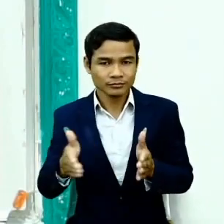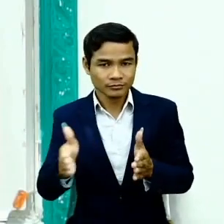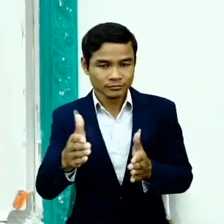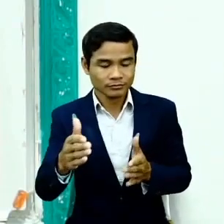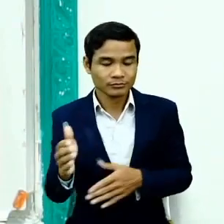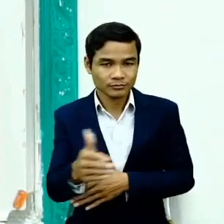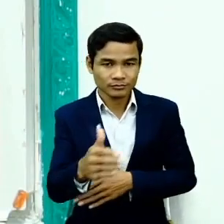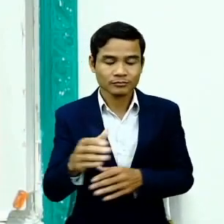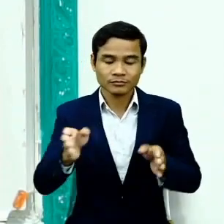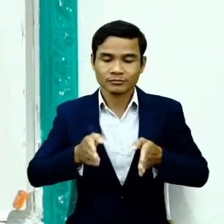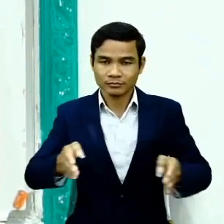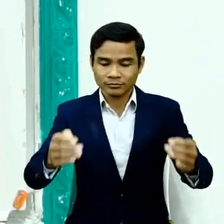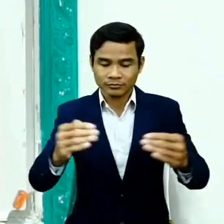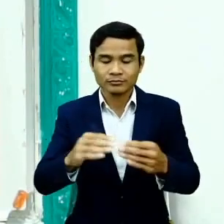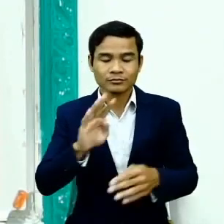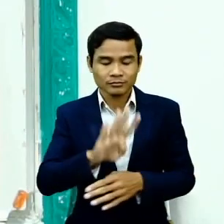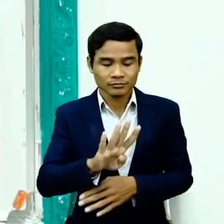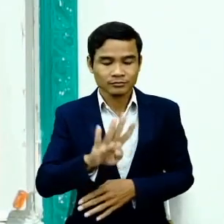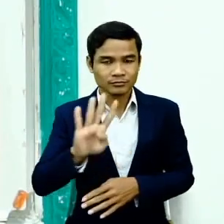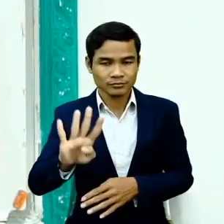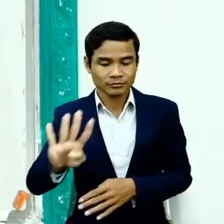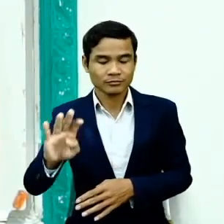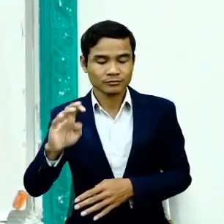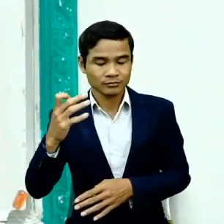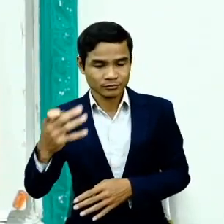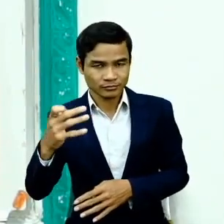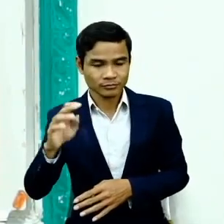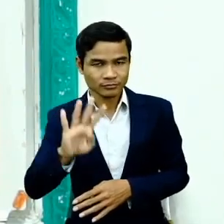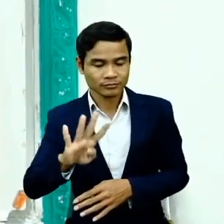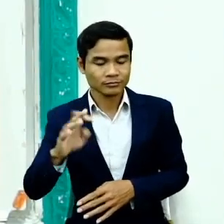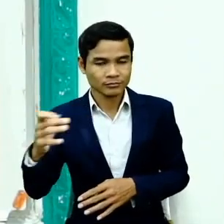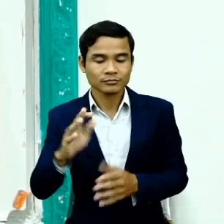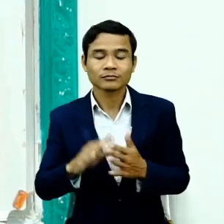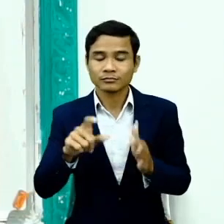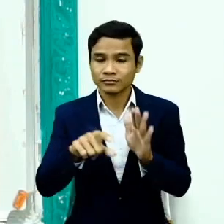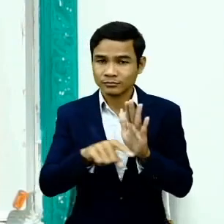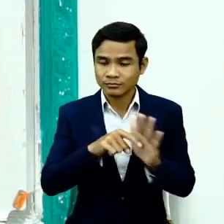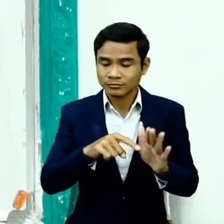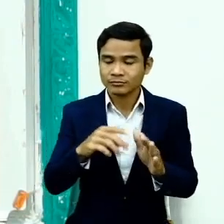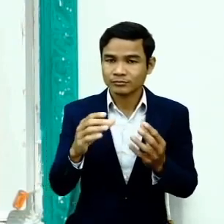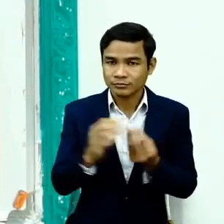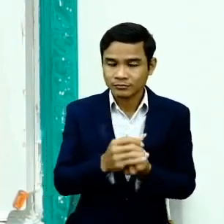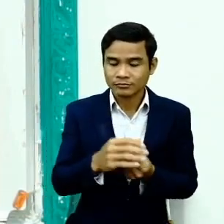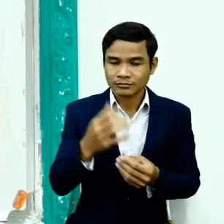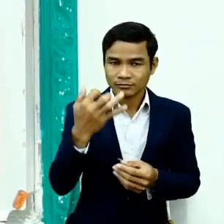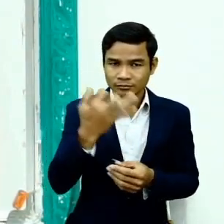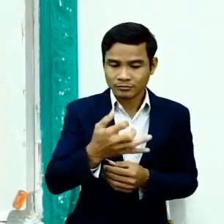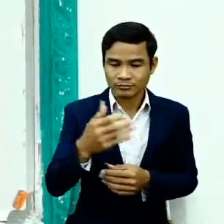phôn buôn rồi sai sắp rạm bấy ní một đội chú mùi nâng chá chất sắp rạm buôn này nè con á chá